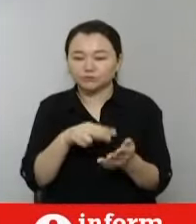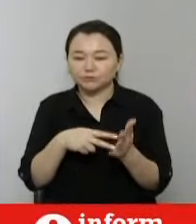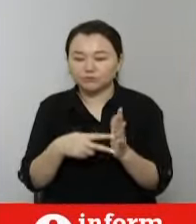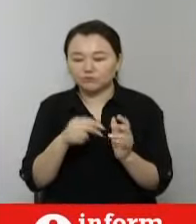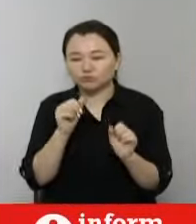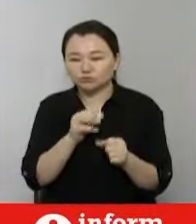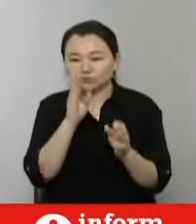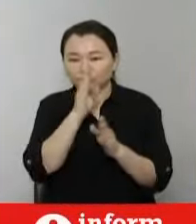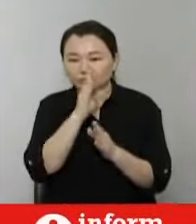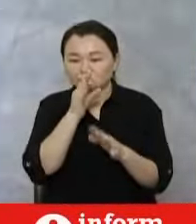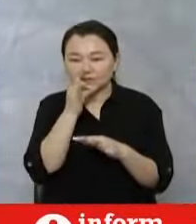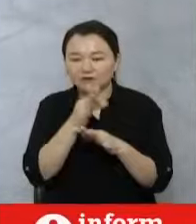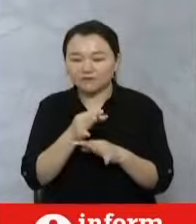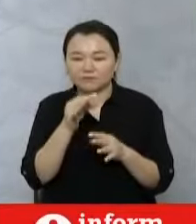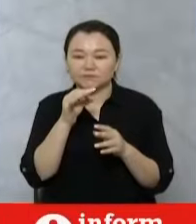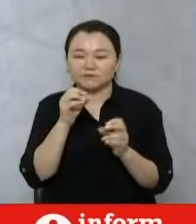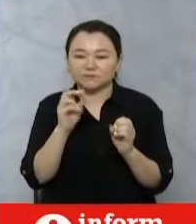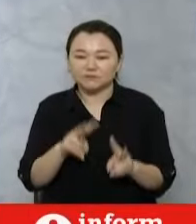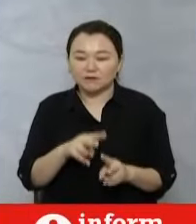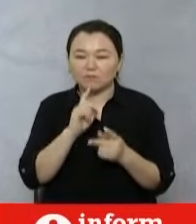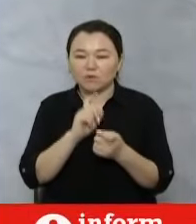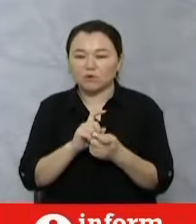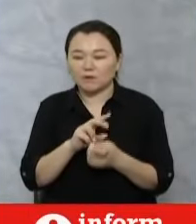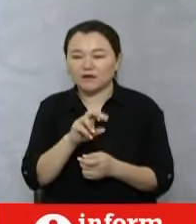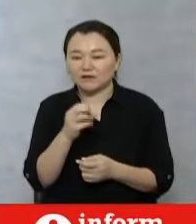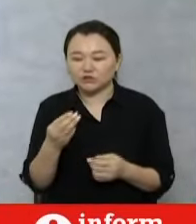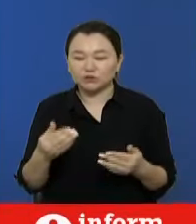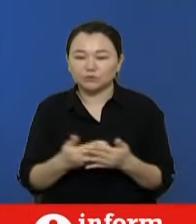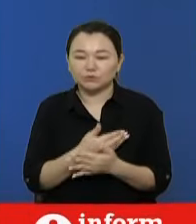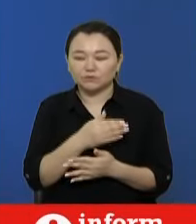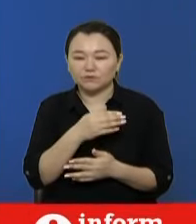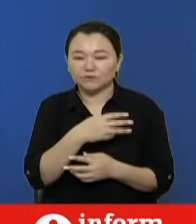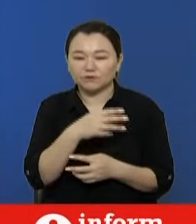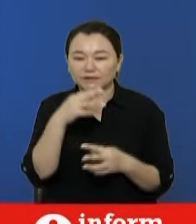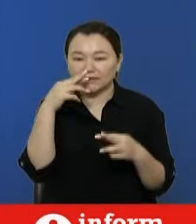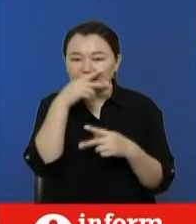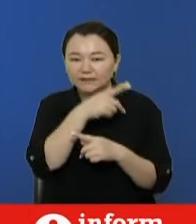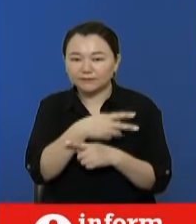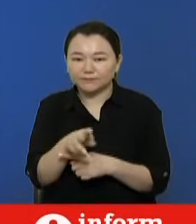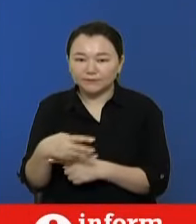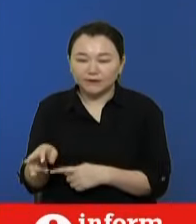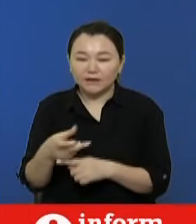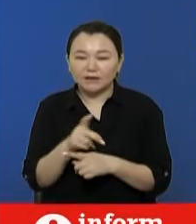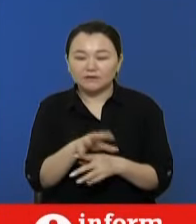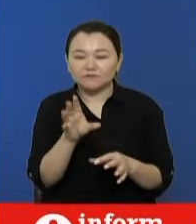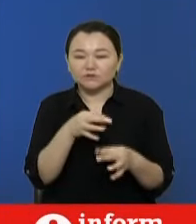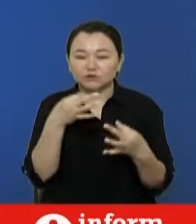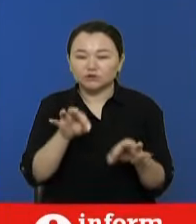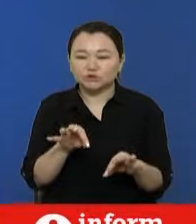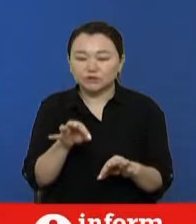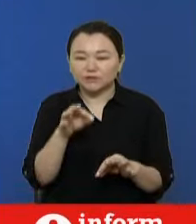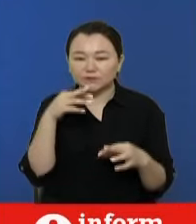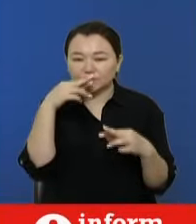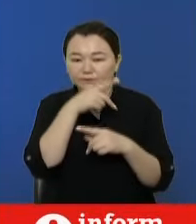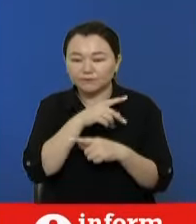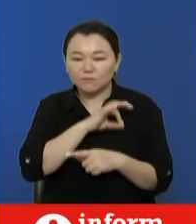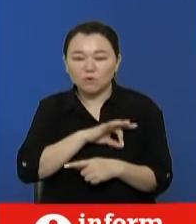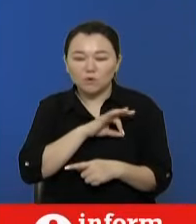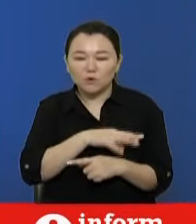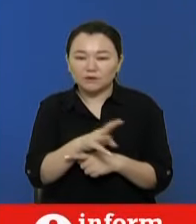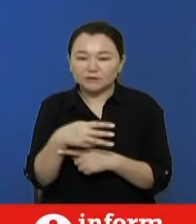погода. По словам специалистов, для борьбы с клещами используется новый препарат. Все разрешенные средства, которые применяет